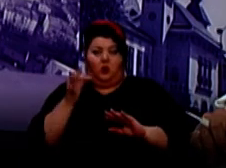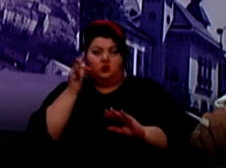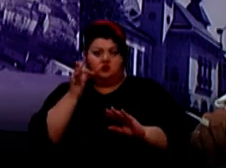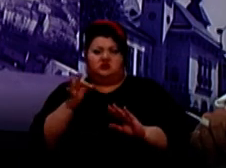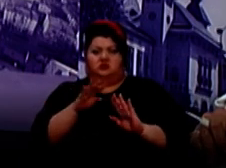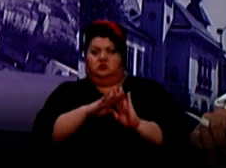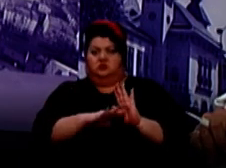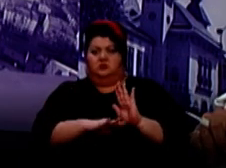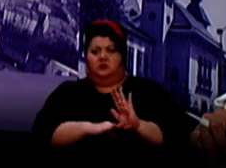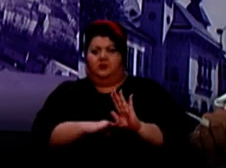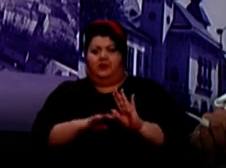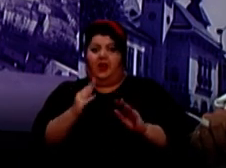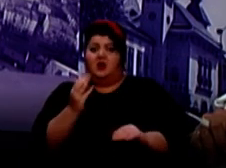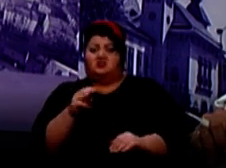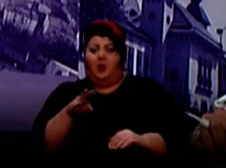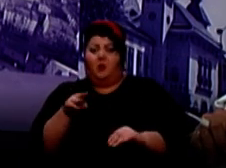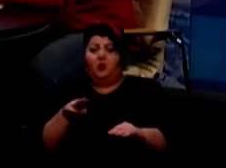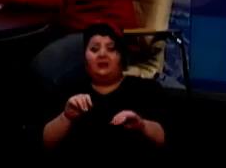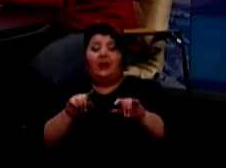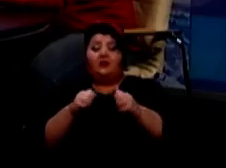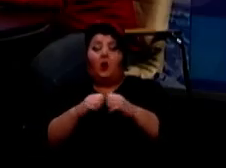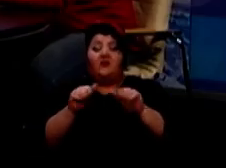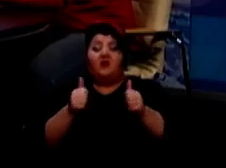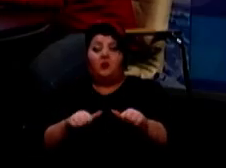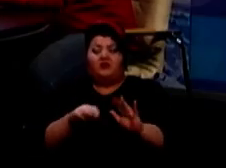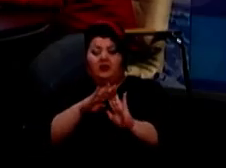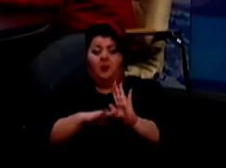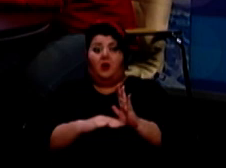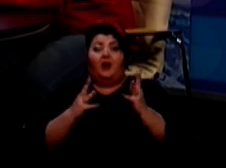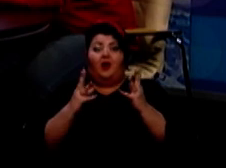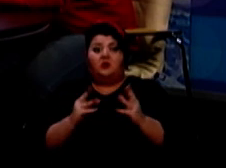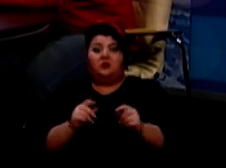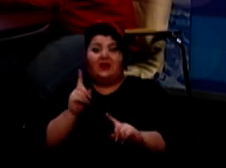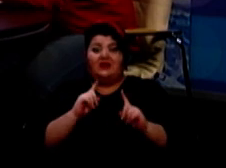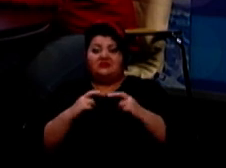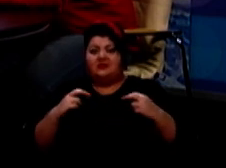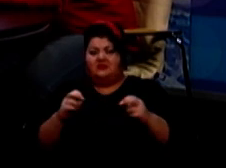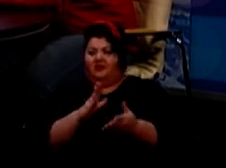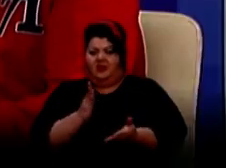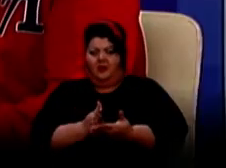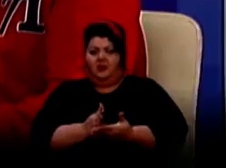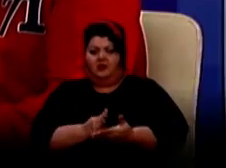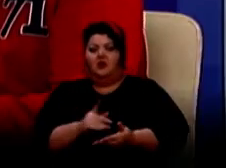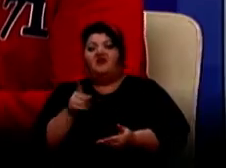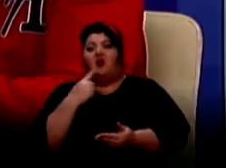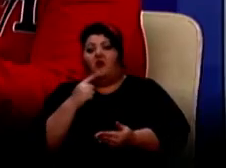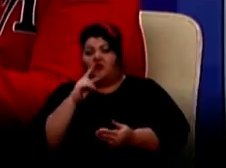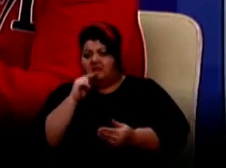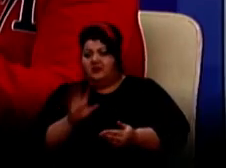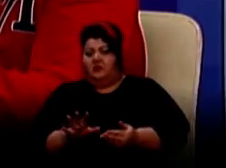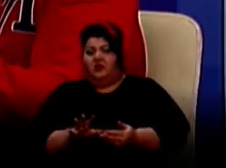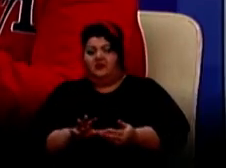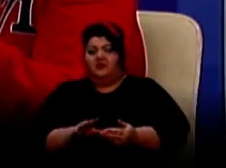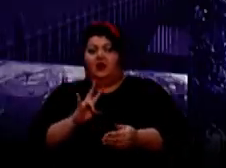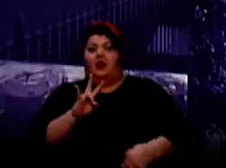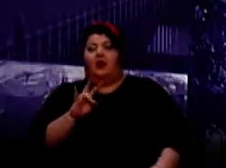Олександр жодного відношення до формування порядку денного засідання виконавчого комітету не має. Ви робите неправду. Я говорю